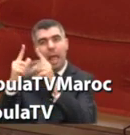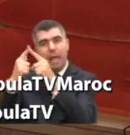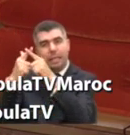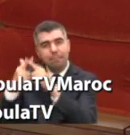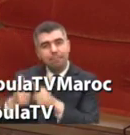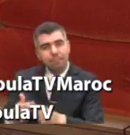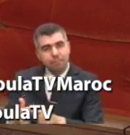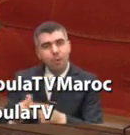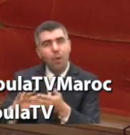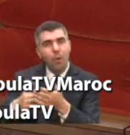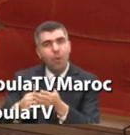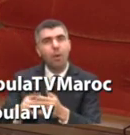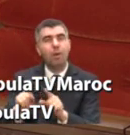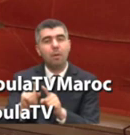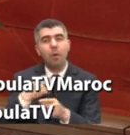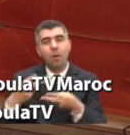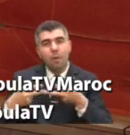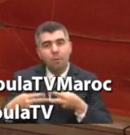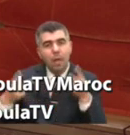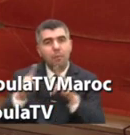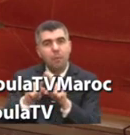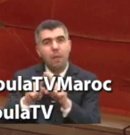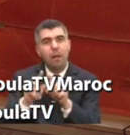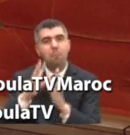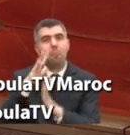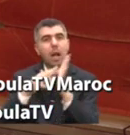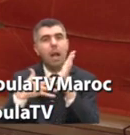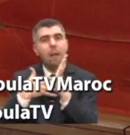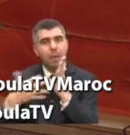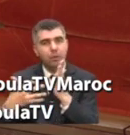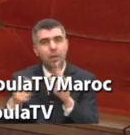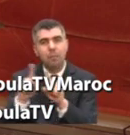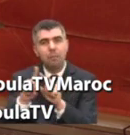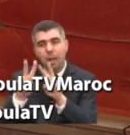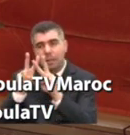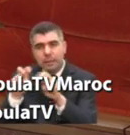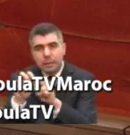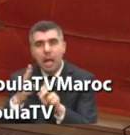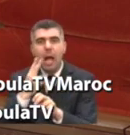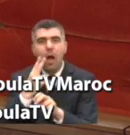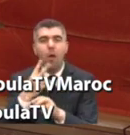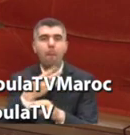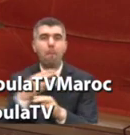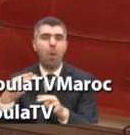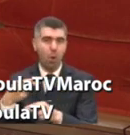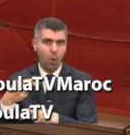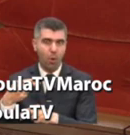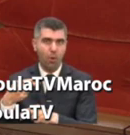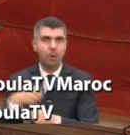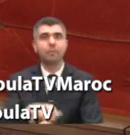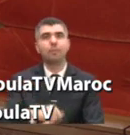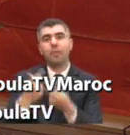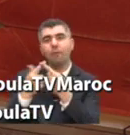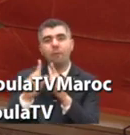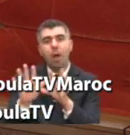وطني للوقايه ومحاربه التدخين اللي كان في ضمن المخطط الوطني للوقايه ومراقبه السرطان 2010-2019 واللي اعطى يعني مجموعه